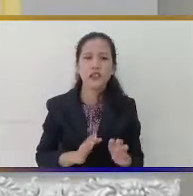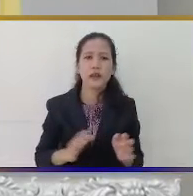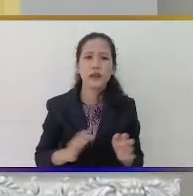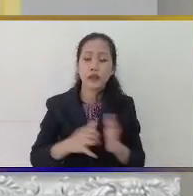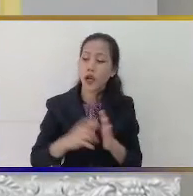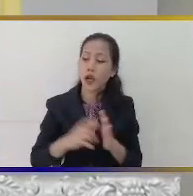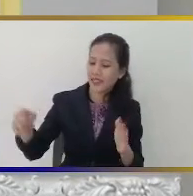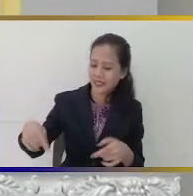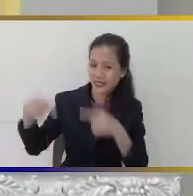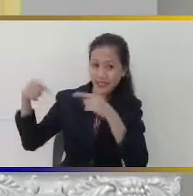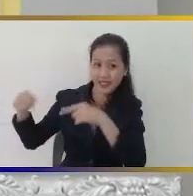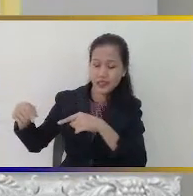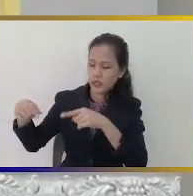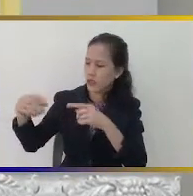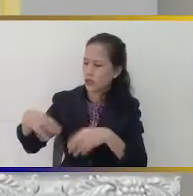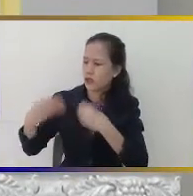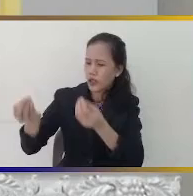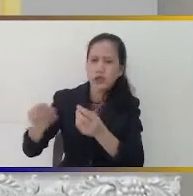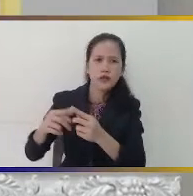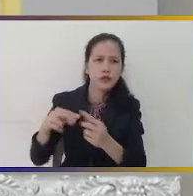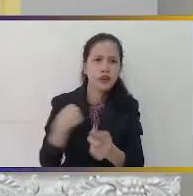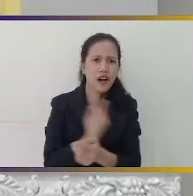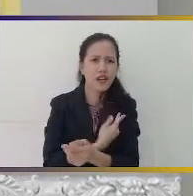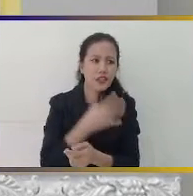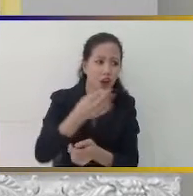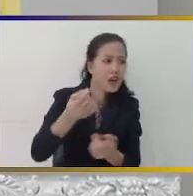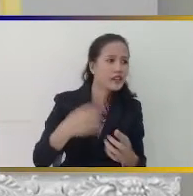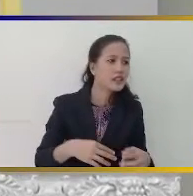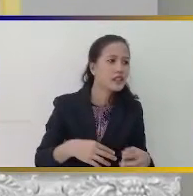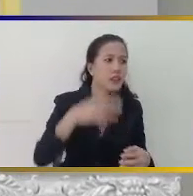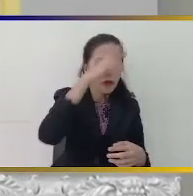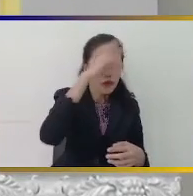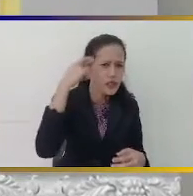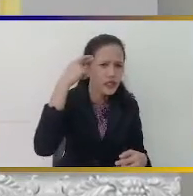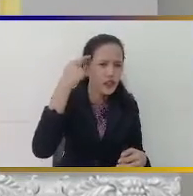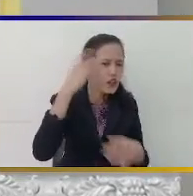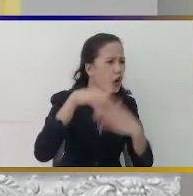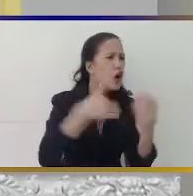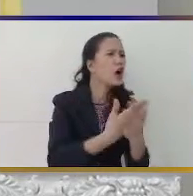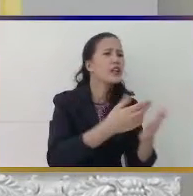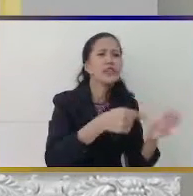nito. Ang Diyos ang dahilan kung bakit nandito to. Lahat ito nang galing sa Diyos.